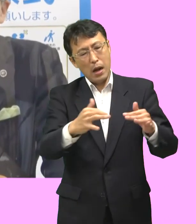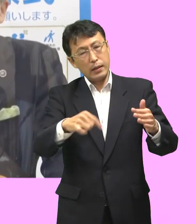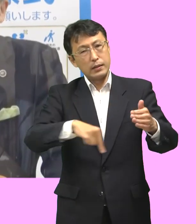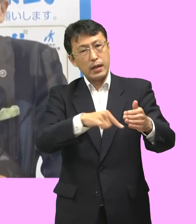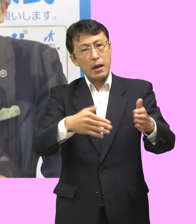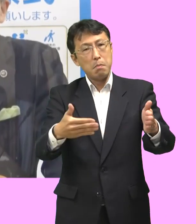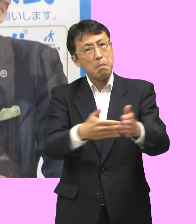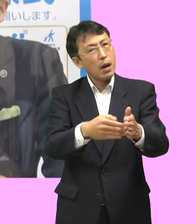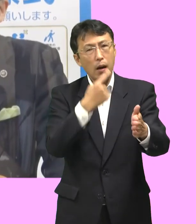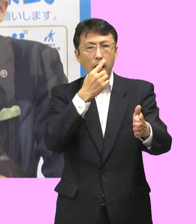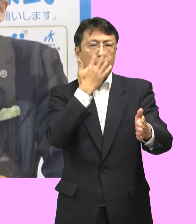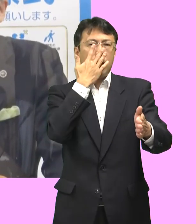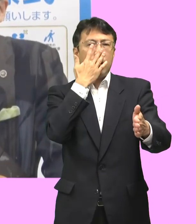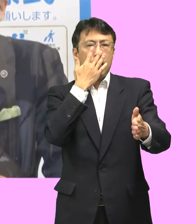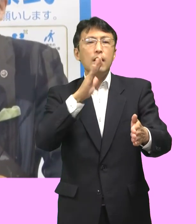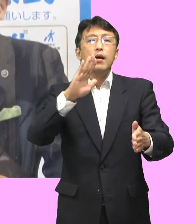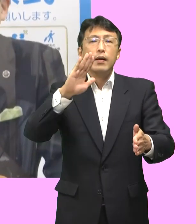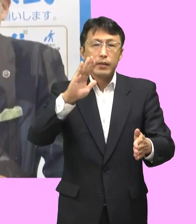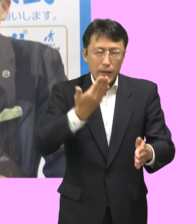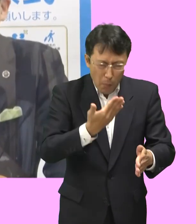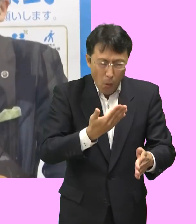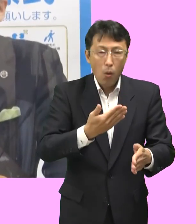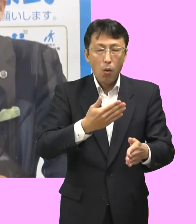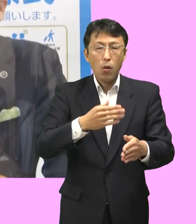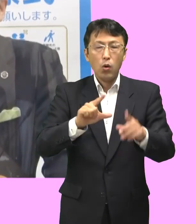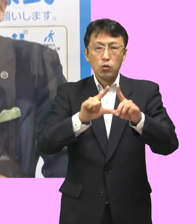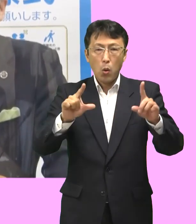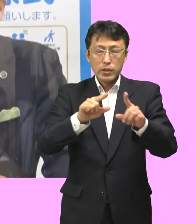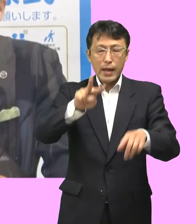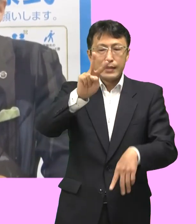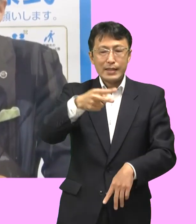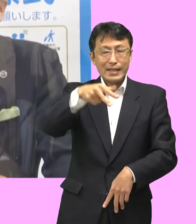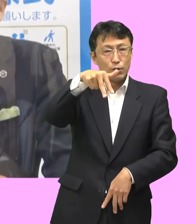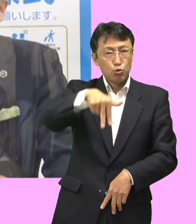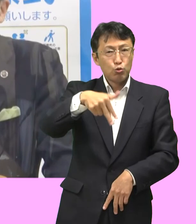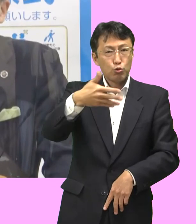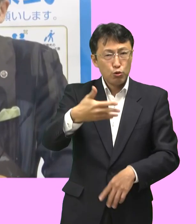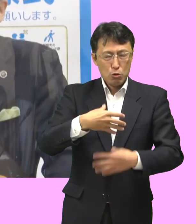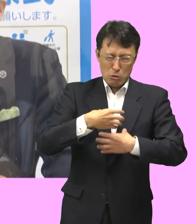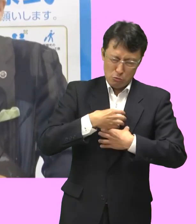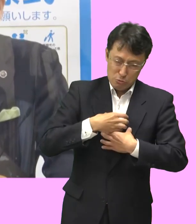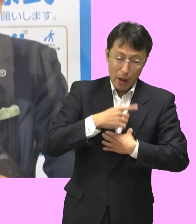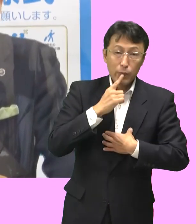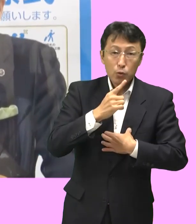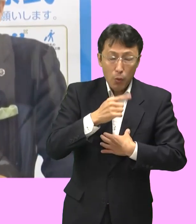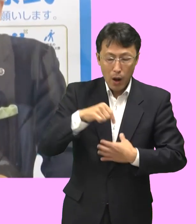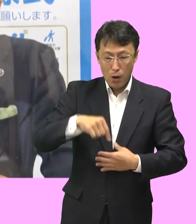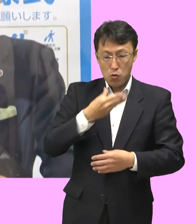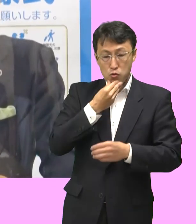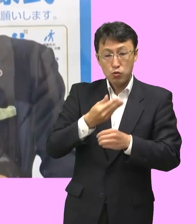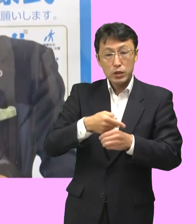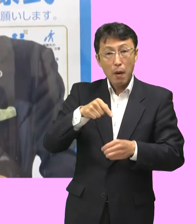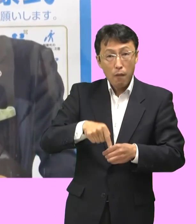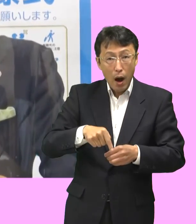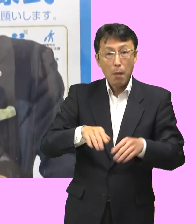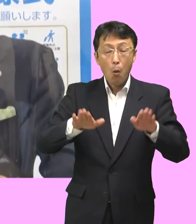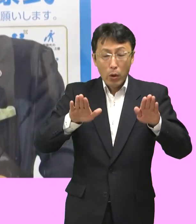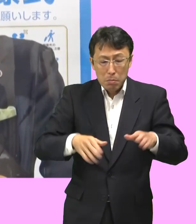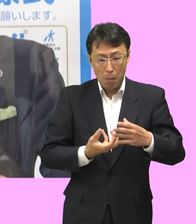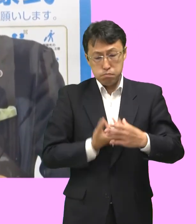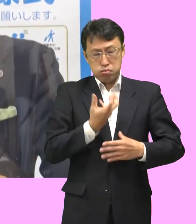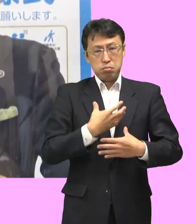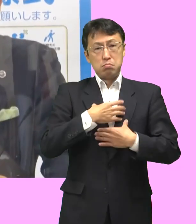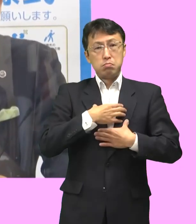リスクがあるならば、保管するリスクもあるわけであって、リスクは免れきれないですよね。それから、私はぜ